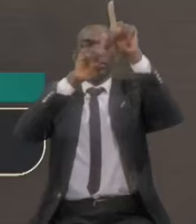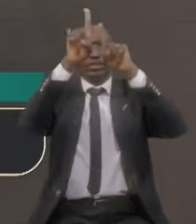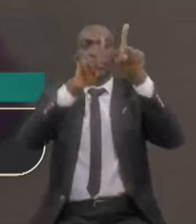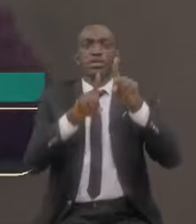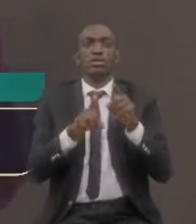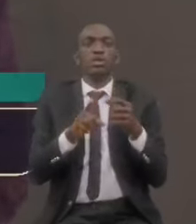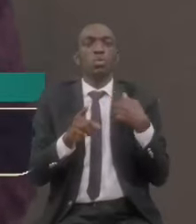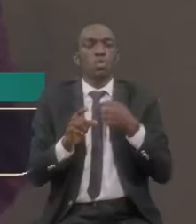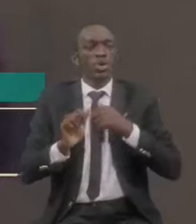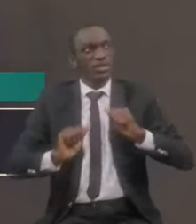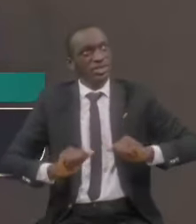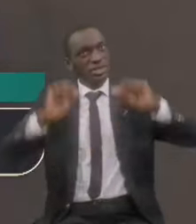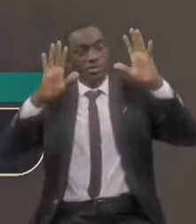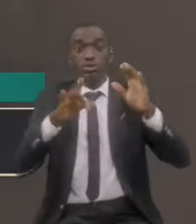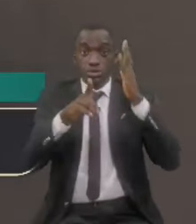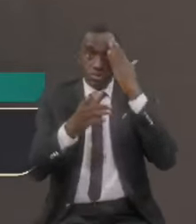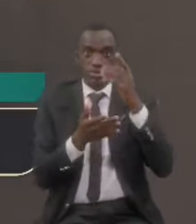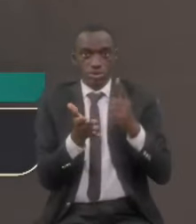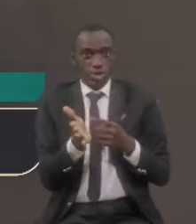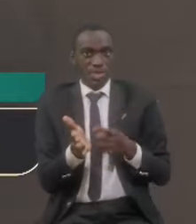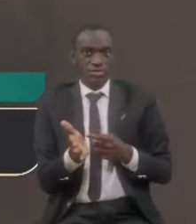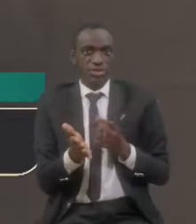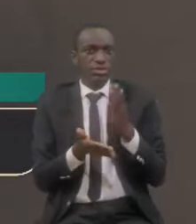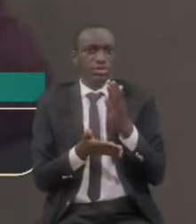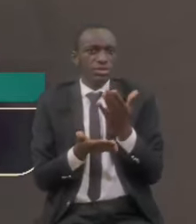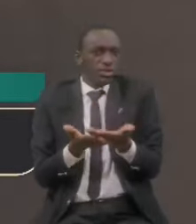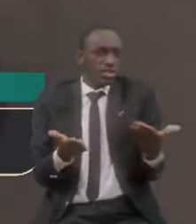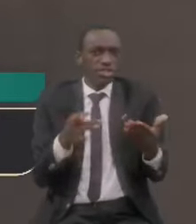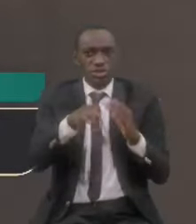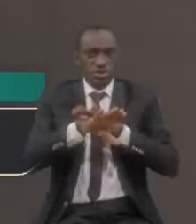Parfois, il y a des choses que tu n'aimes pas. Mais,